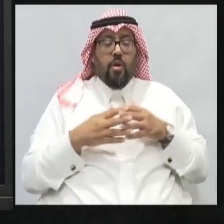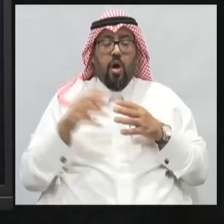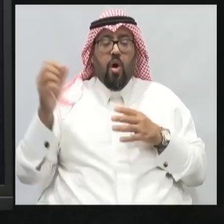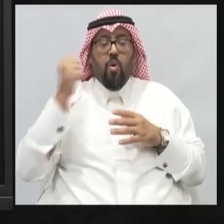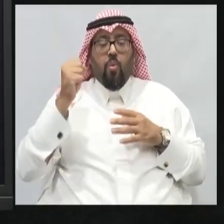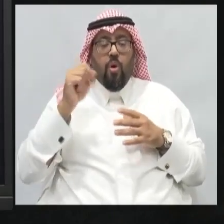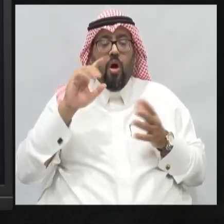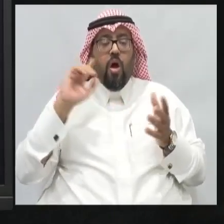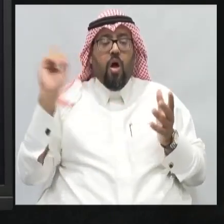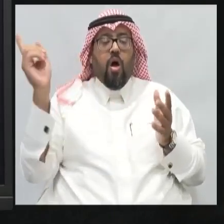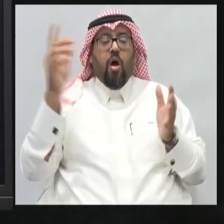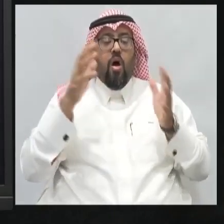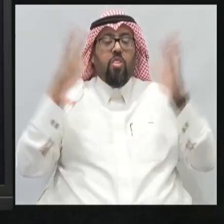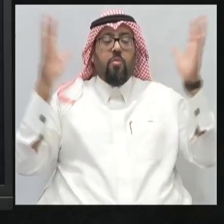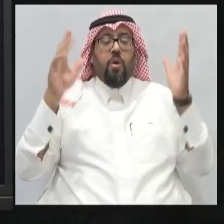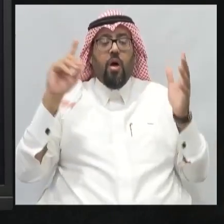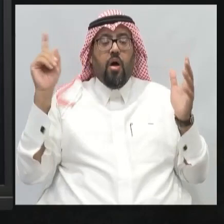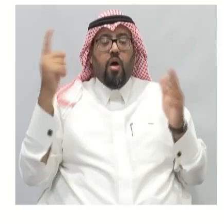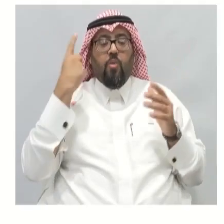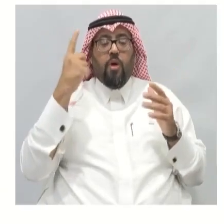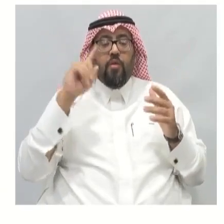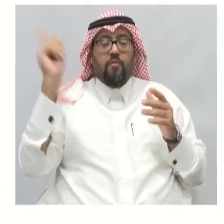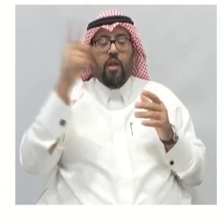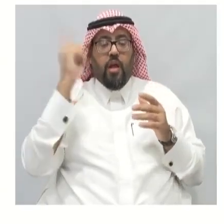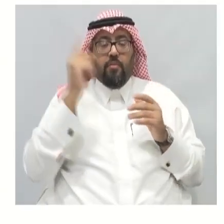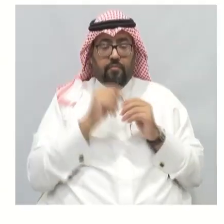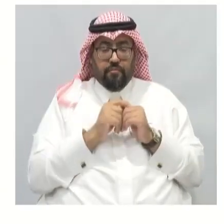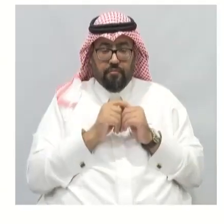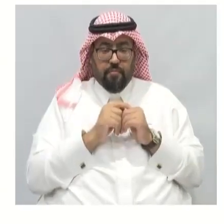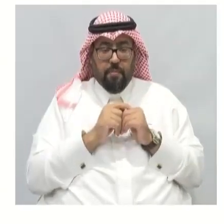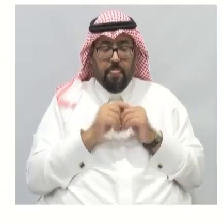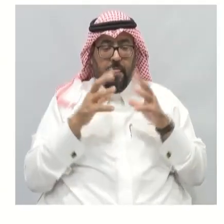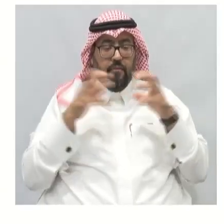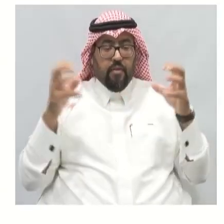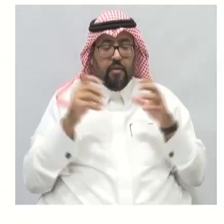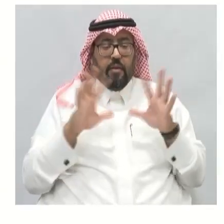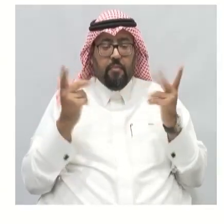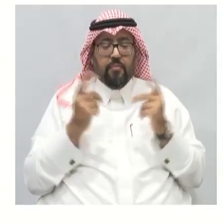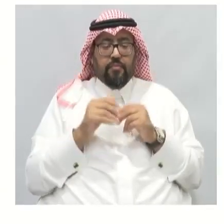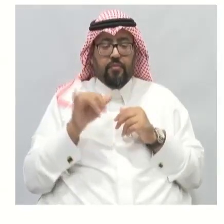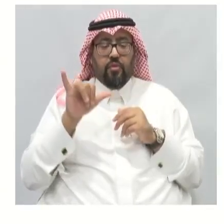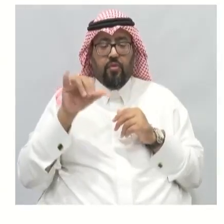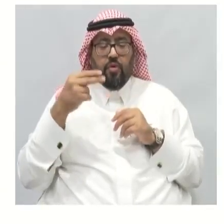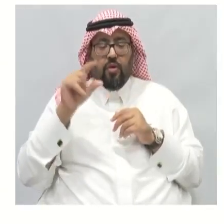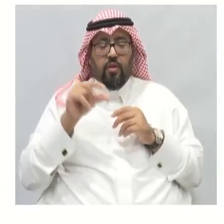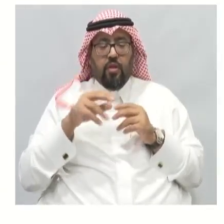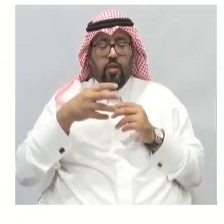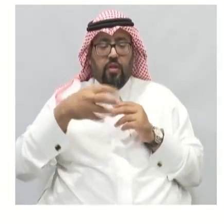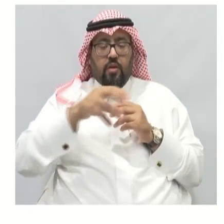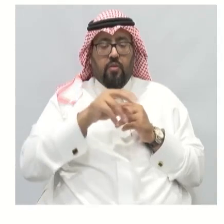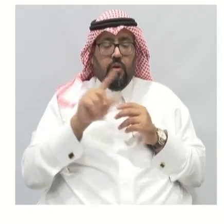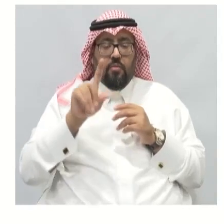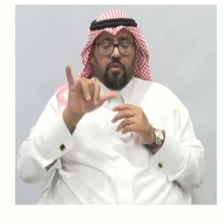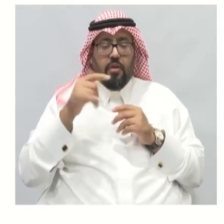العالم بعد الحرب البارده وتفكك الاتحاد السوفيتي فسر ما يلي يعدد تنوع البيئي في